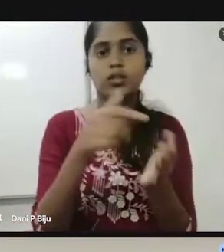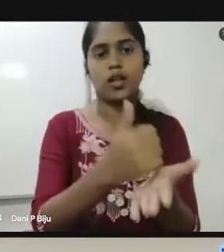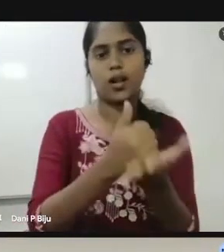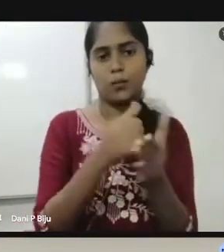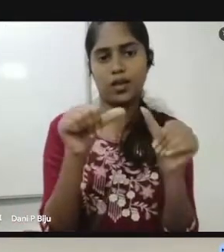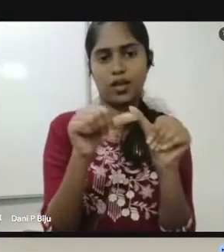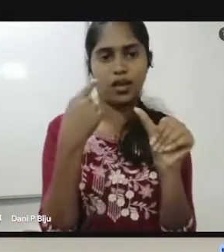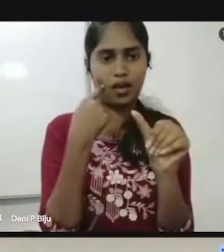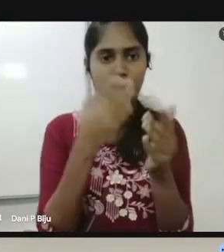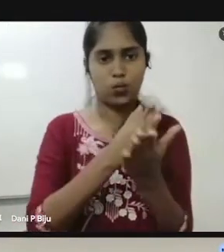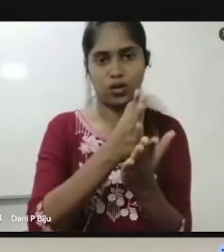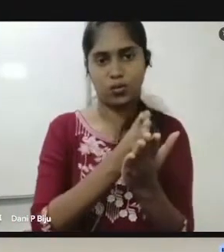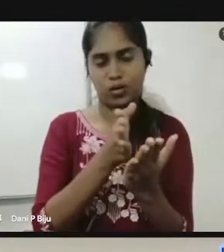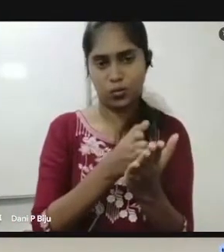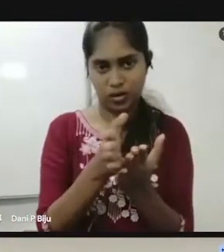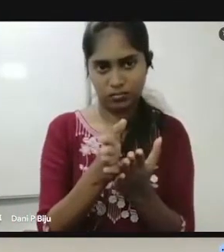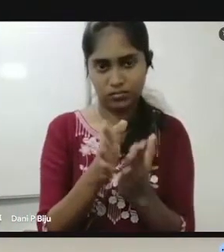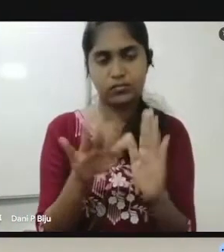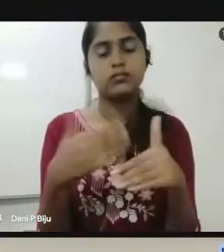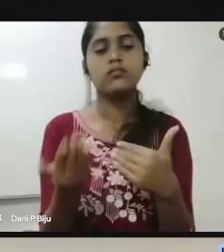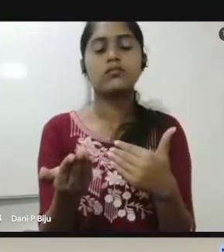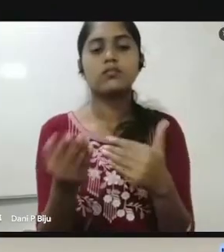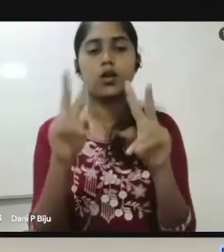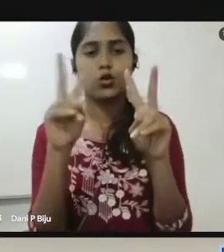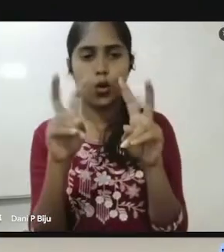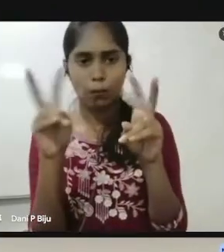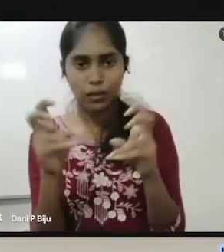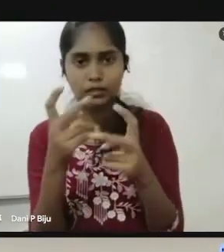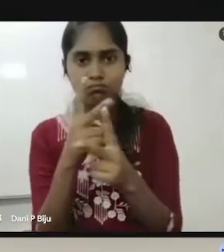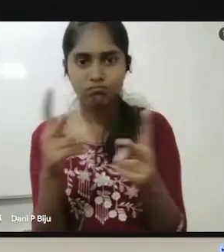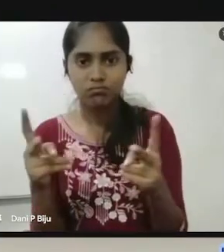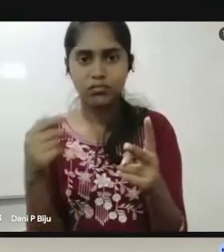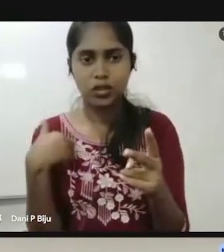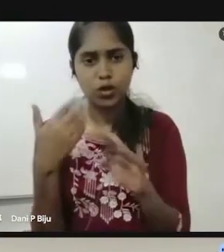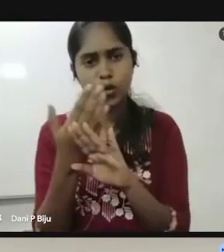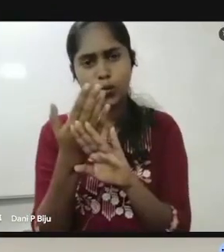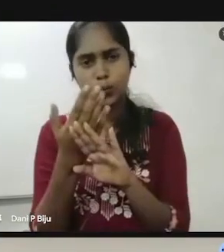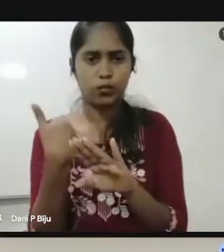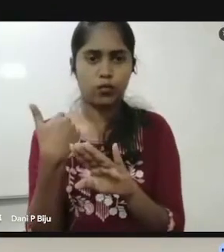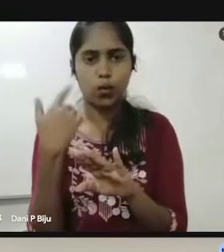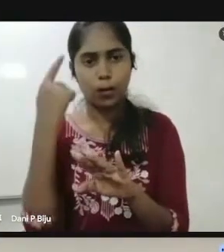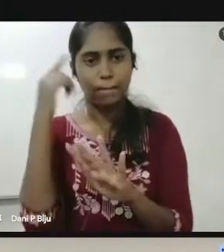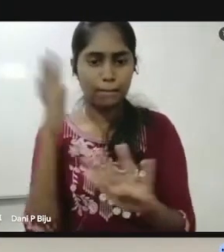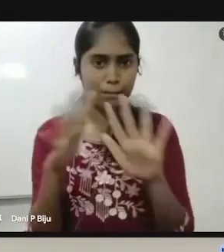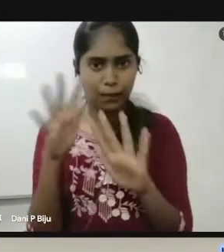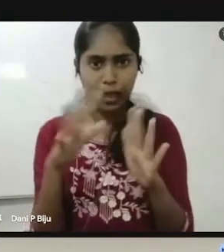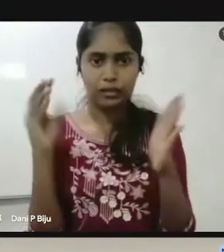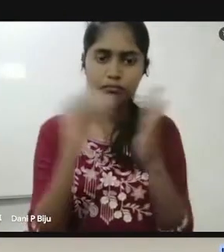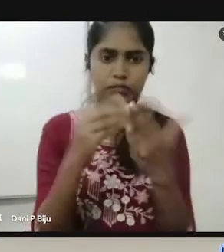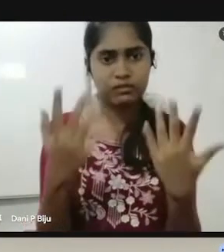അതേപോലെ തന്നെ ചിലപ്പോൾ നമുക്ക് ടോപ്പിക്സ് ഓൾറെഡി എഴുതി വെച്ചിട്ടുണ്ടെങ്കിൽ എനിക്ക് ഇന്ന ടോപ്പിക്കിനെ പറ്റിയാണ് സംസാരിക്കേണ്ടത് എന്നുള്ളത് നമ്മൾ